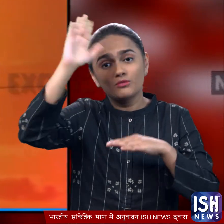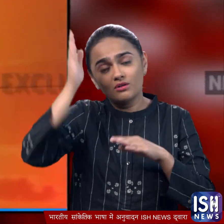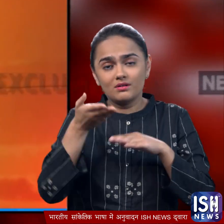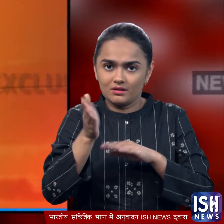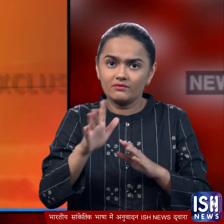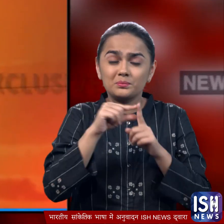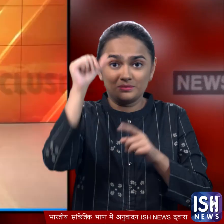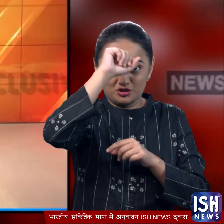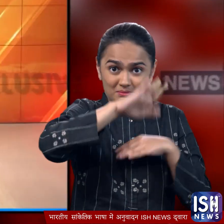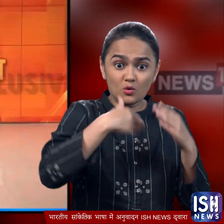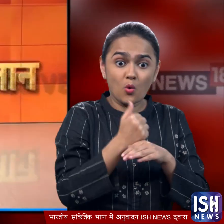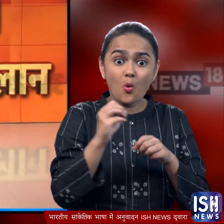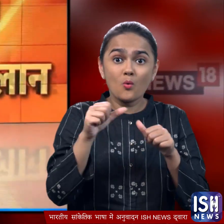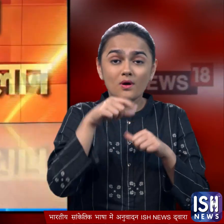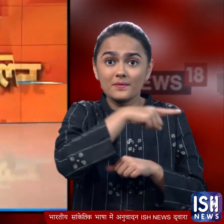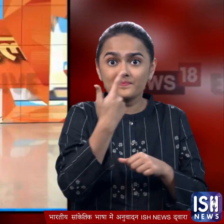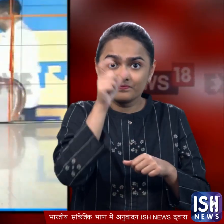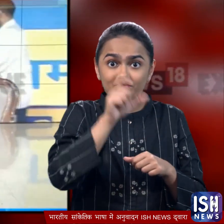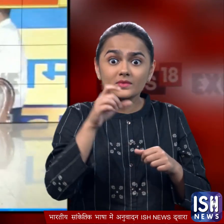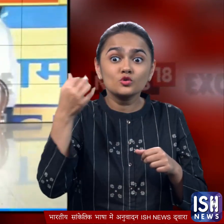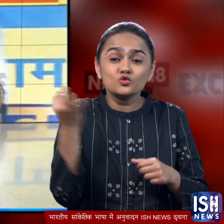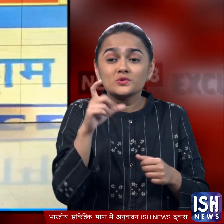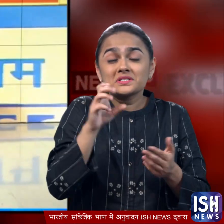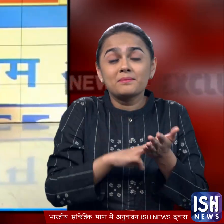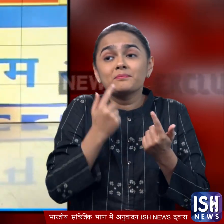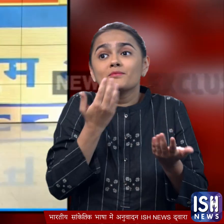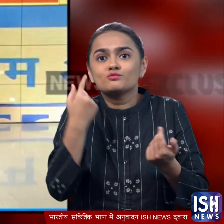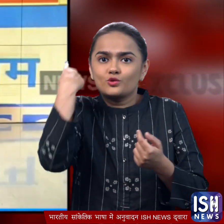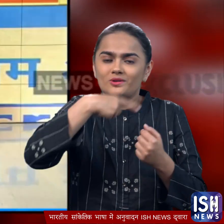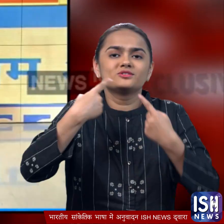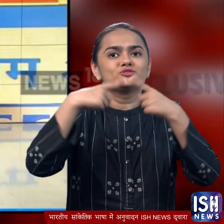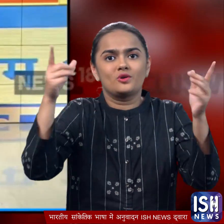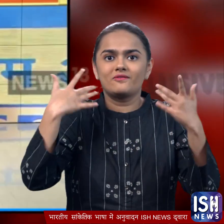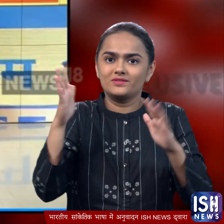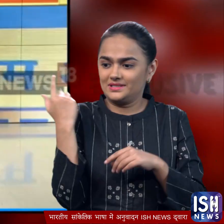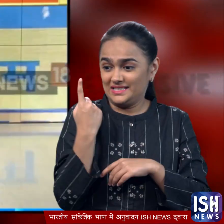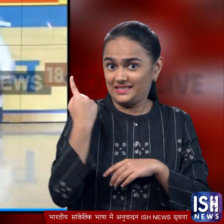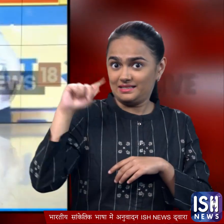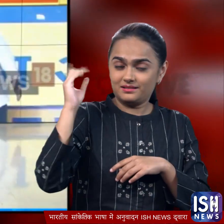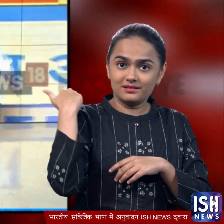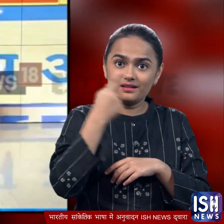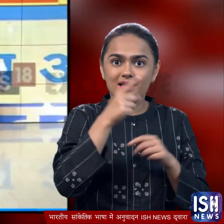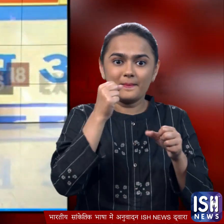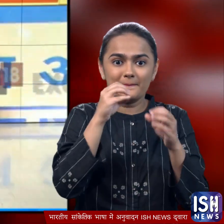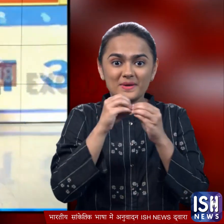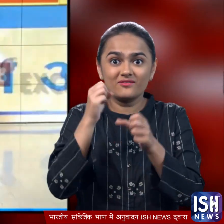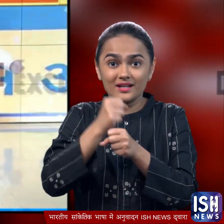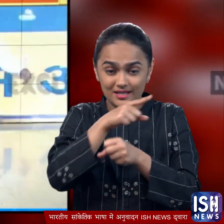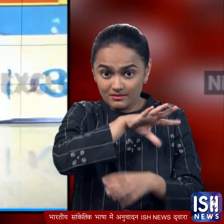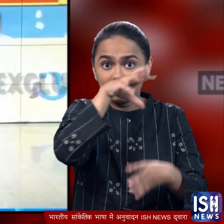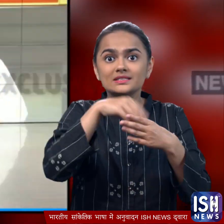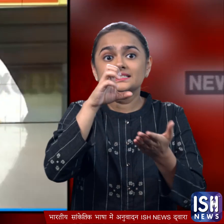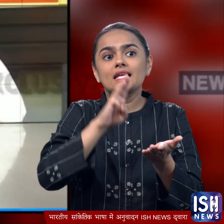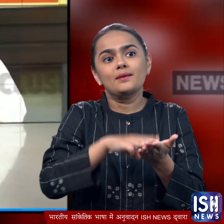गोवा में आम आदमी पार्टी ने मुख्यमंत्री उम्मीदवार के चेहरे का ऐलान कर दिया। एक दिन पहले पंजाब में भगवंत मान को आम आदमी पार्टी ने अपना सीएम